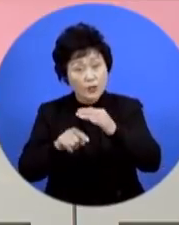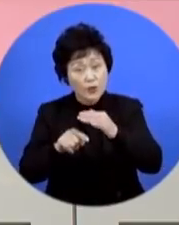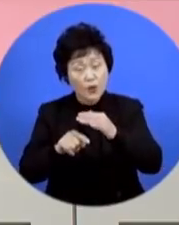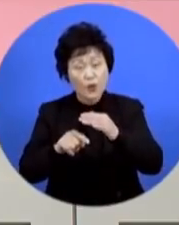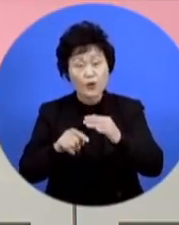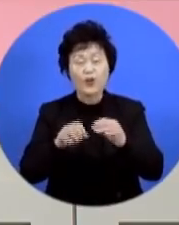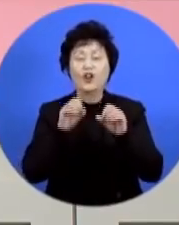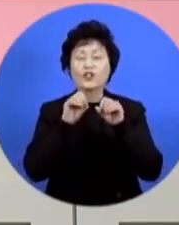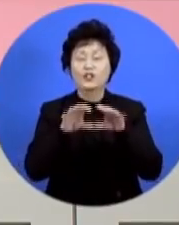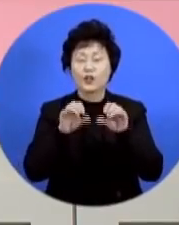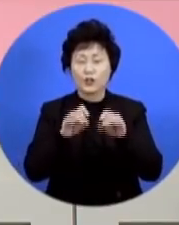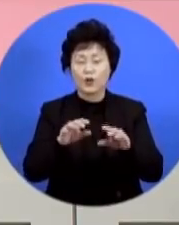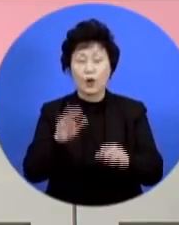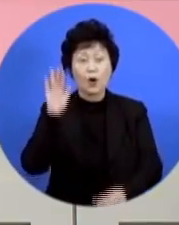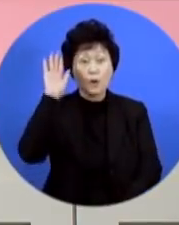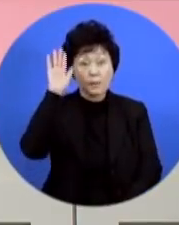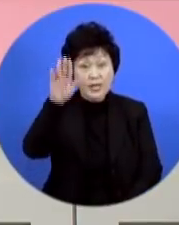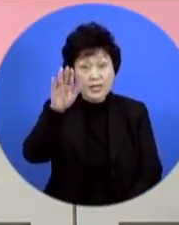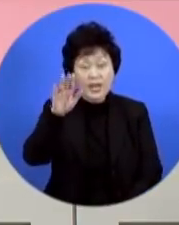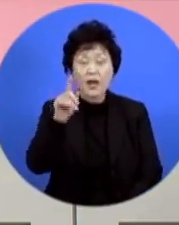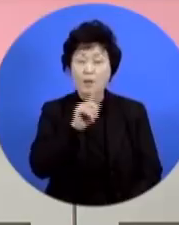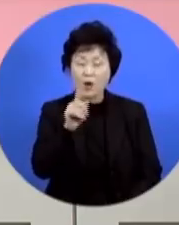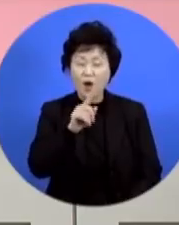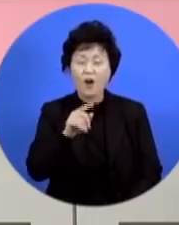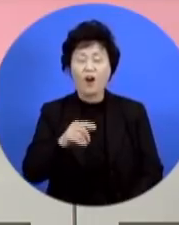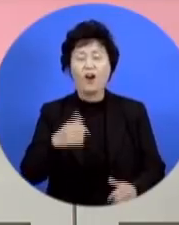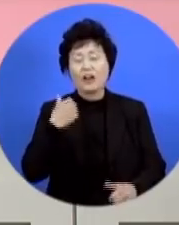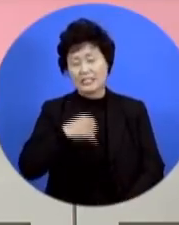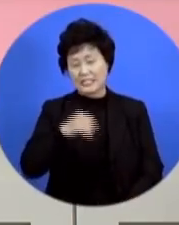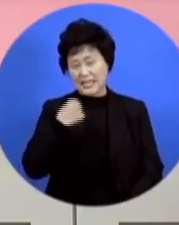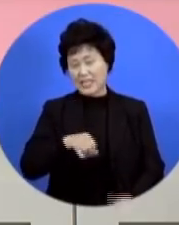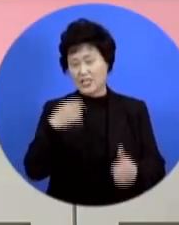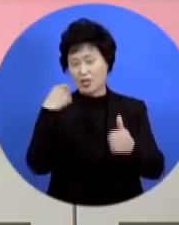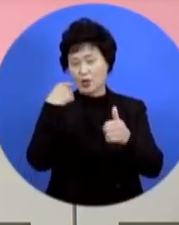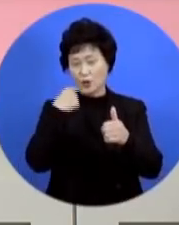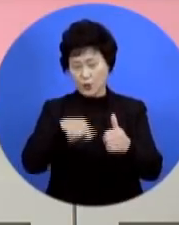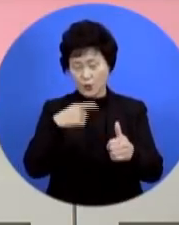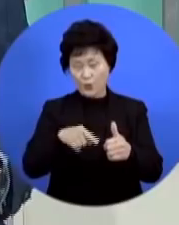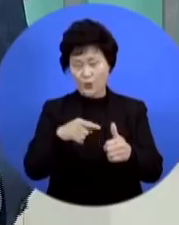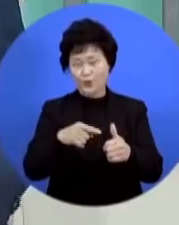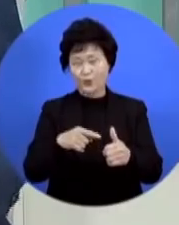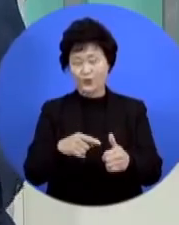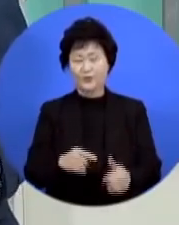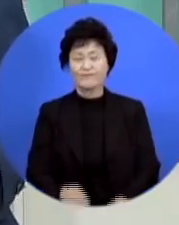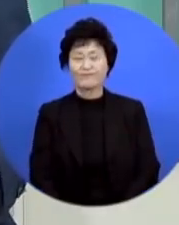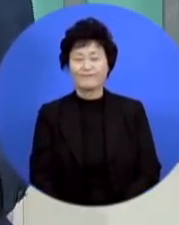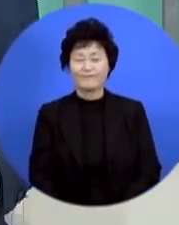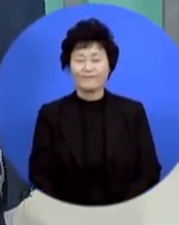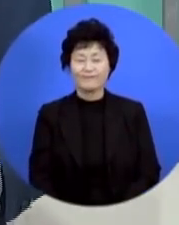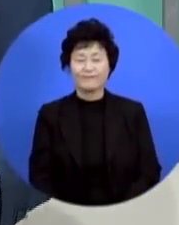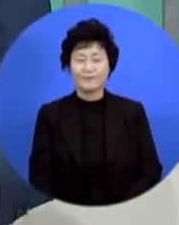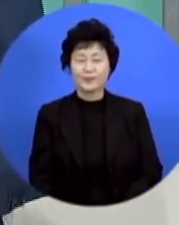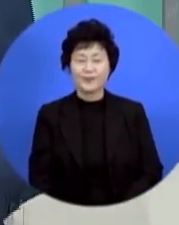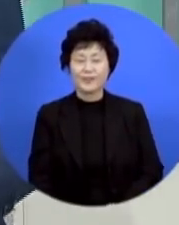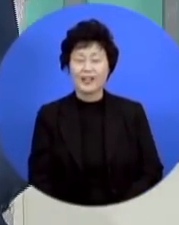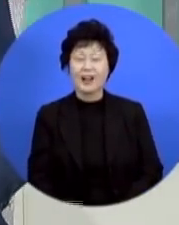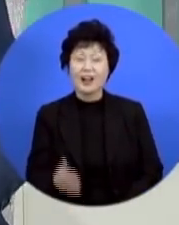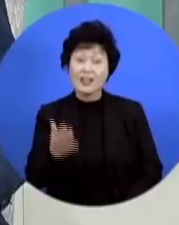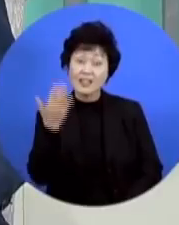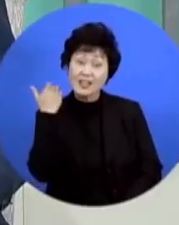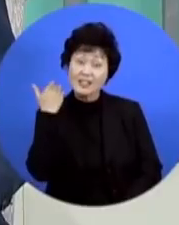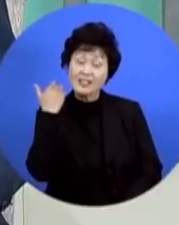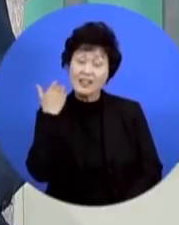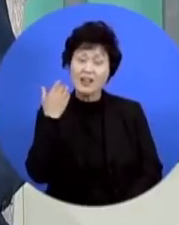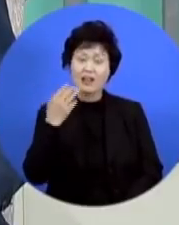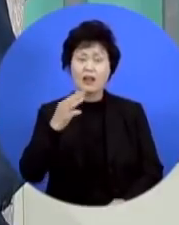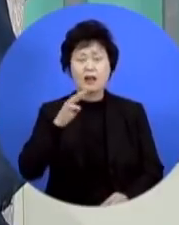교육. 주일학교. 그거 세 가지. 핵심 축입니다, 교회. 예, 예, 예. 아, 그전에는 그 300명 중보기도 팀이 없었군요.